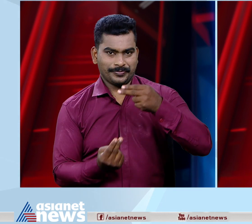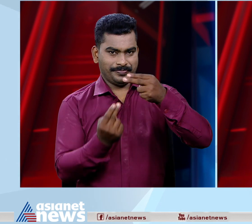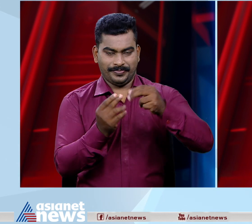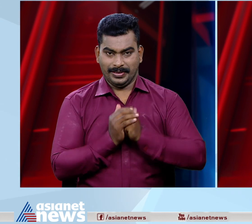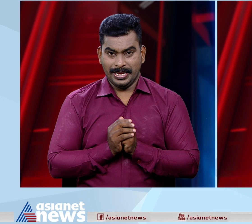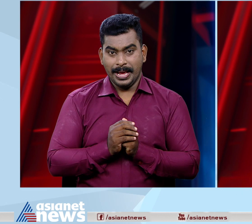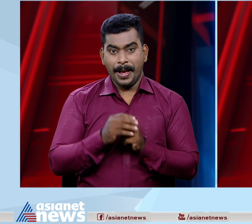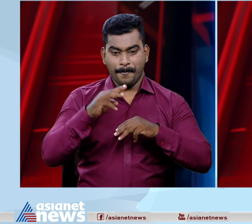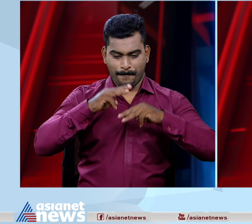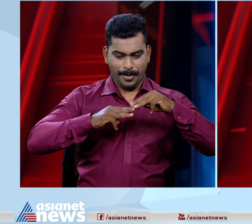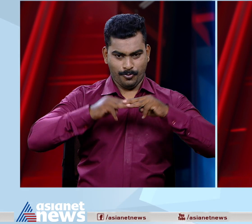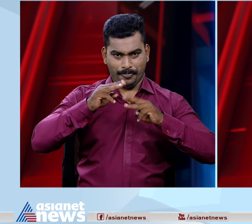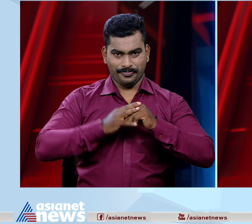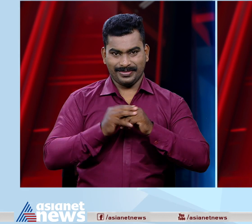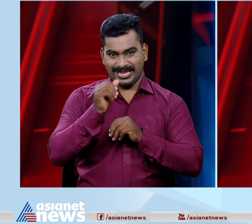ചേരുന്നു. ബിജു, എന്താണ് കൂടുതൽ വിവരങ്ങൾ?